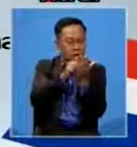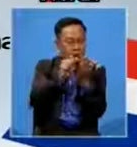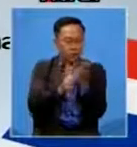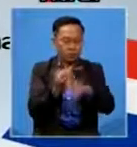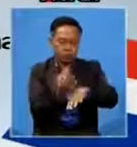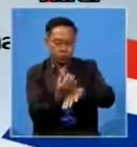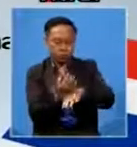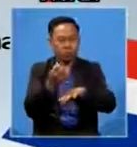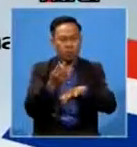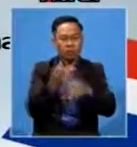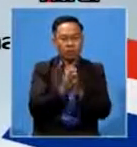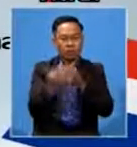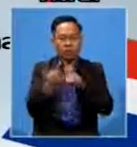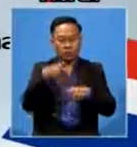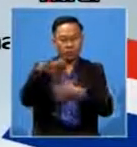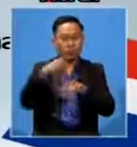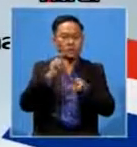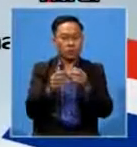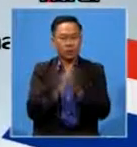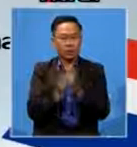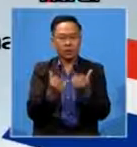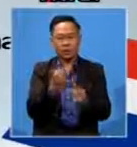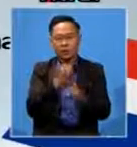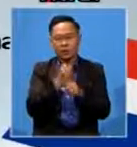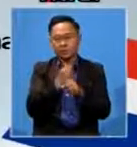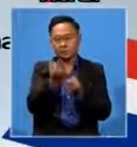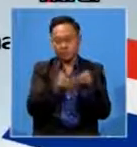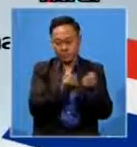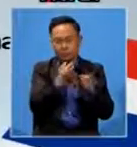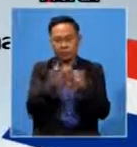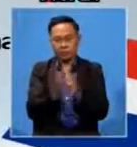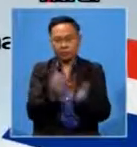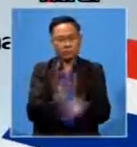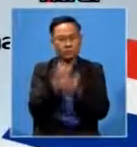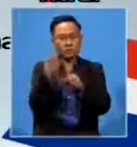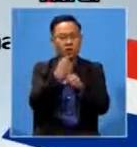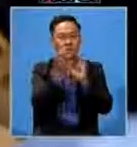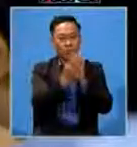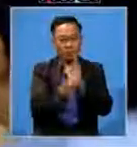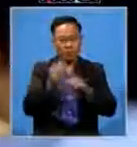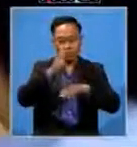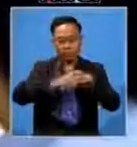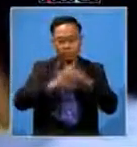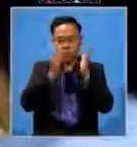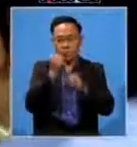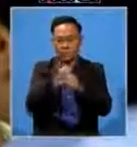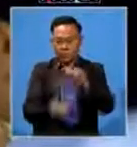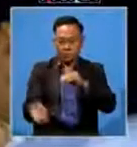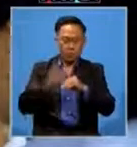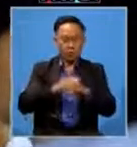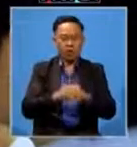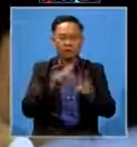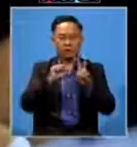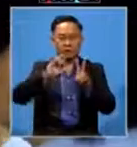และกลุ่มโลจิสติกส์มีการพัฒนาทักษะฝีมือคนไทยให้สูงขึ้นมากกว่า 270,000 คน มี